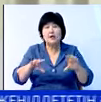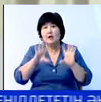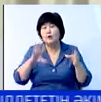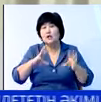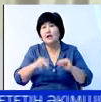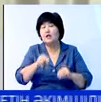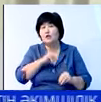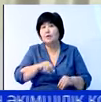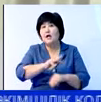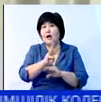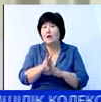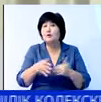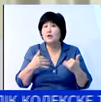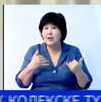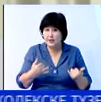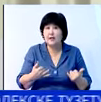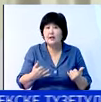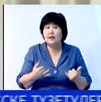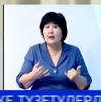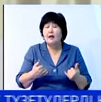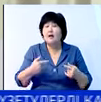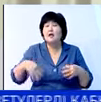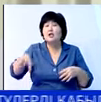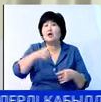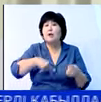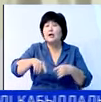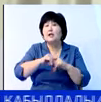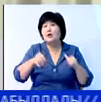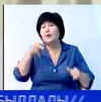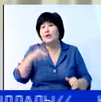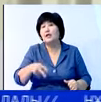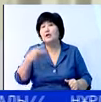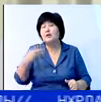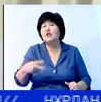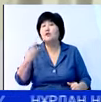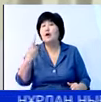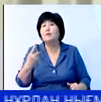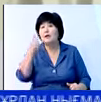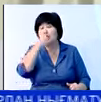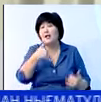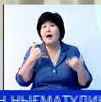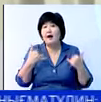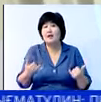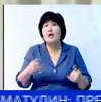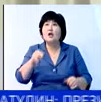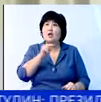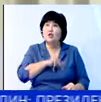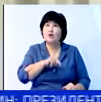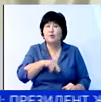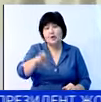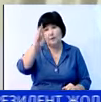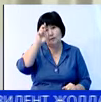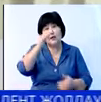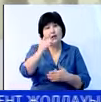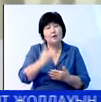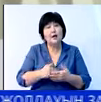нәтижелі жұмыспен қамтуды және жаппай кәсіпкерлікті дамытудың 2017-2021 жылдарға арналған еңбек мемлекеттік